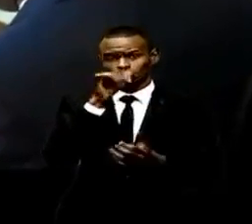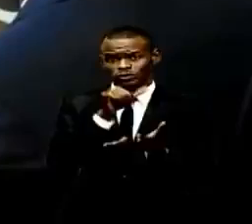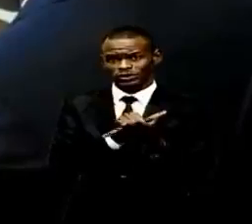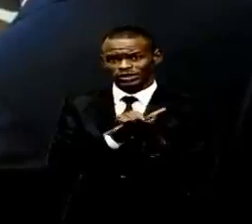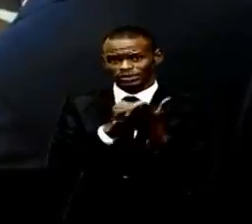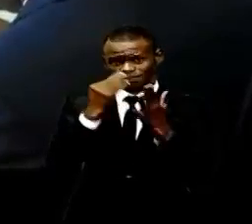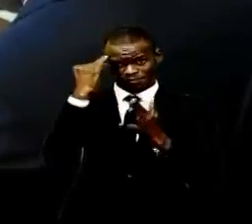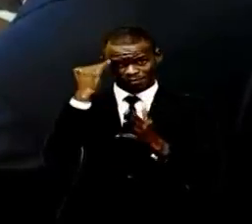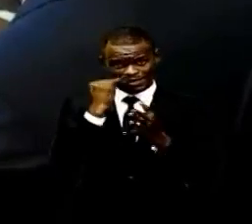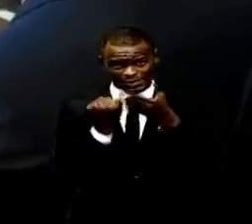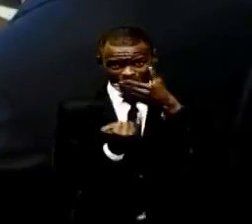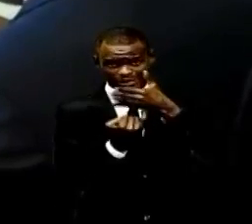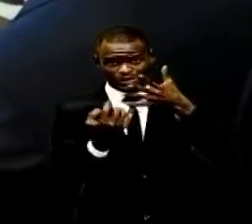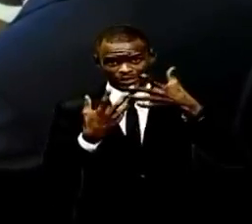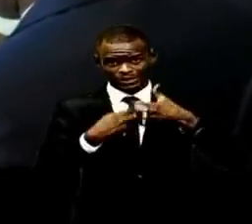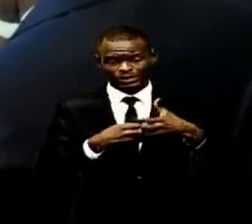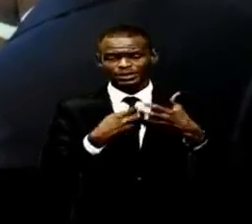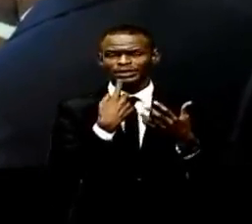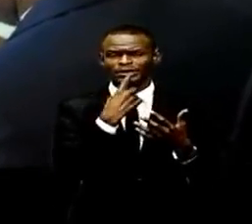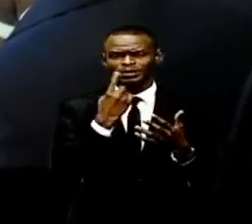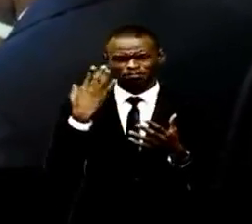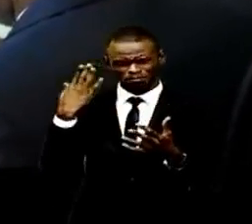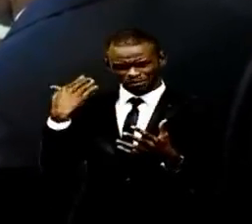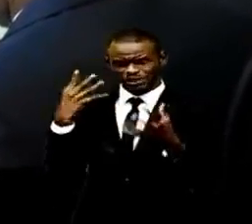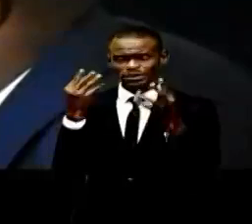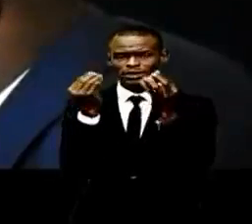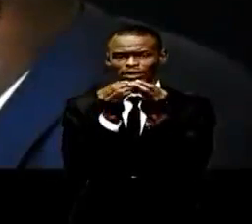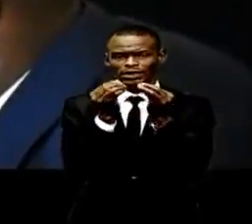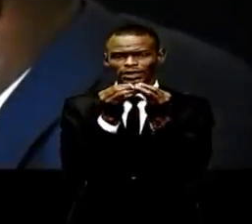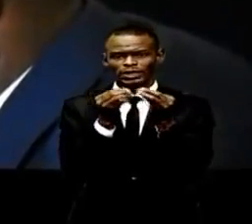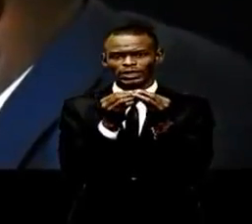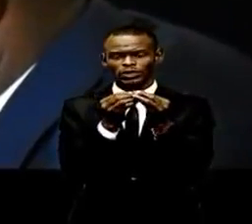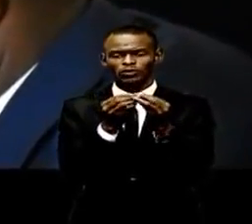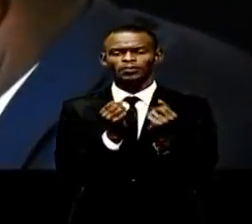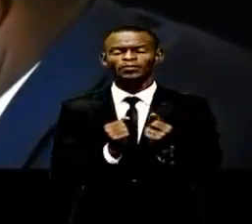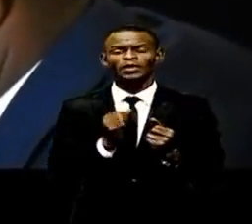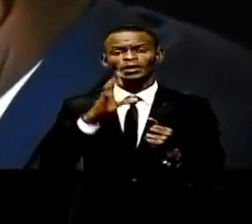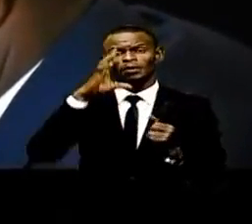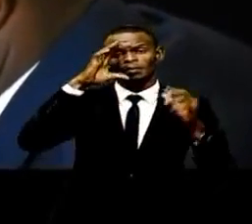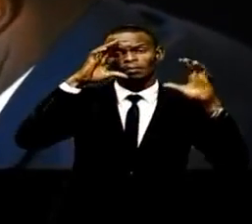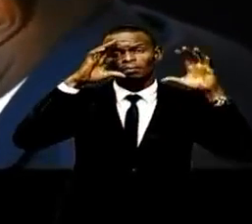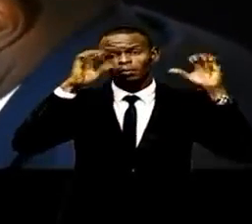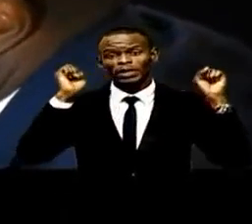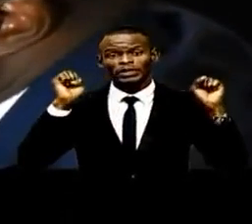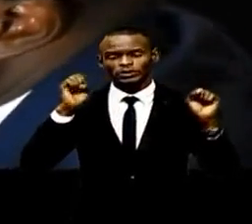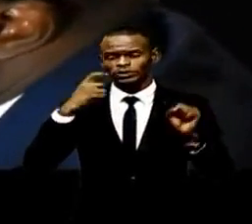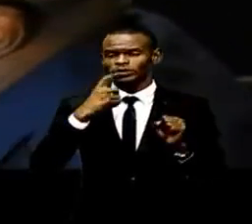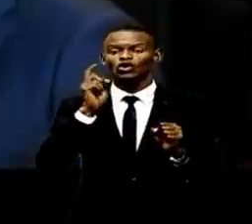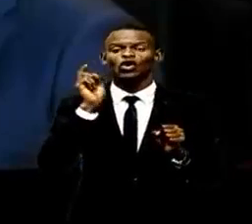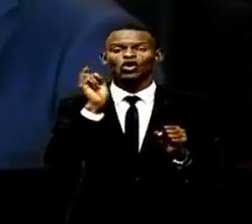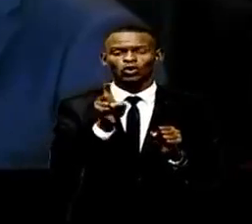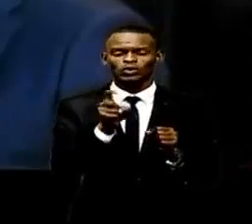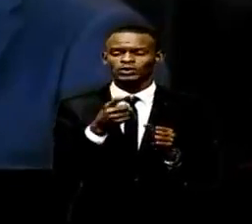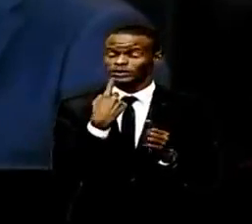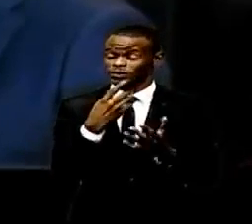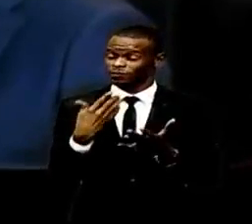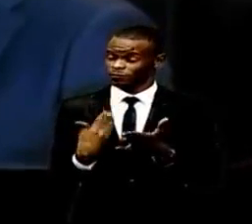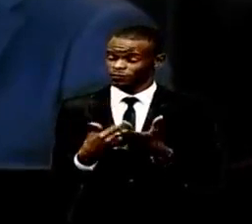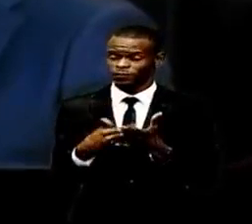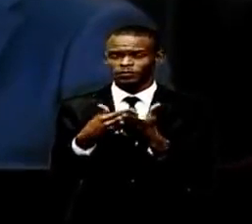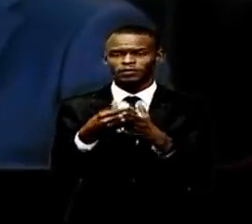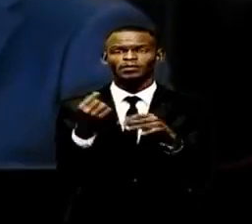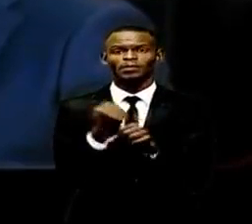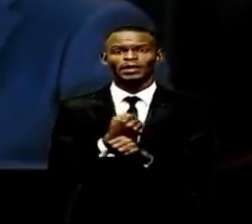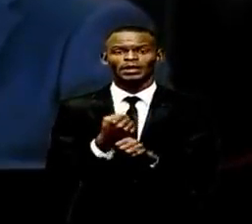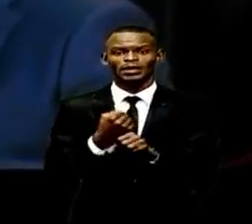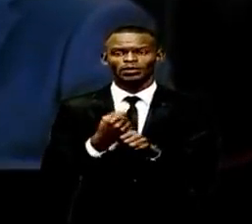du 15 avril 2022, le président de la République, chef de l'État, avait insisté sur l'urgence du lancement de travaux de viabilisation de